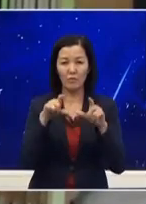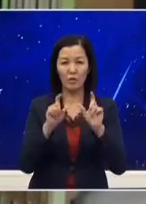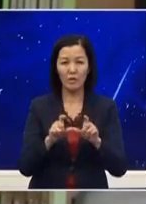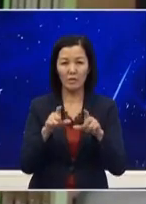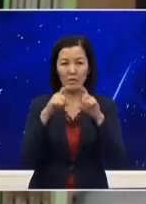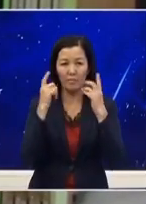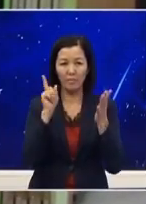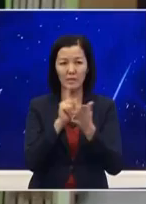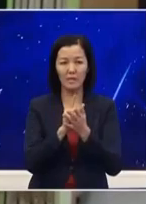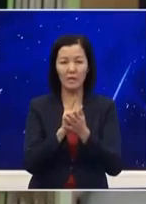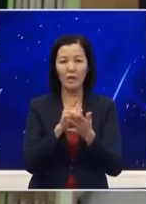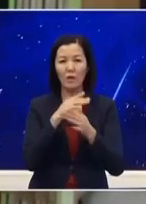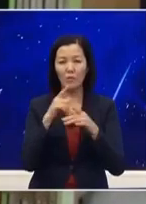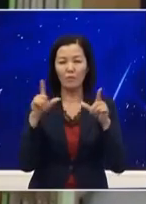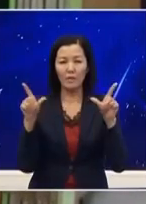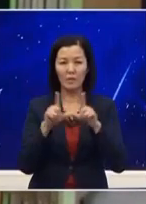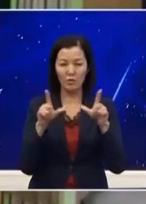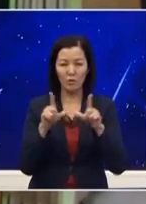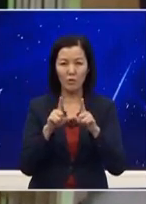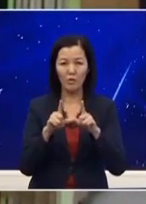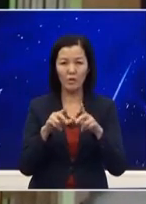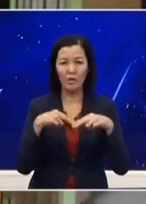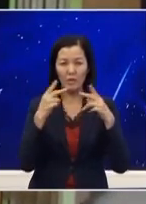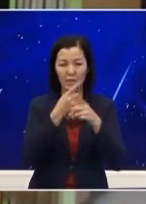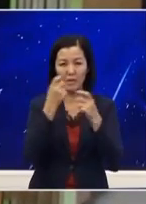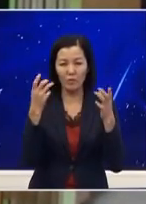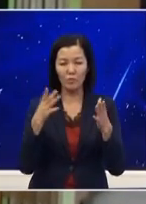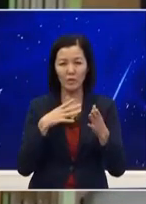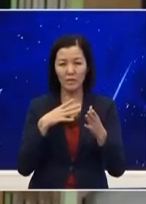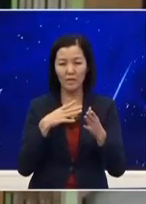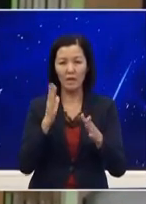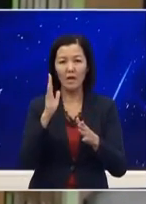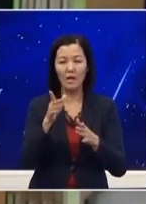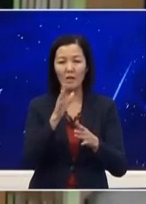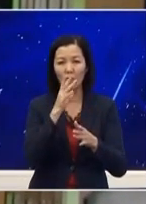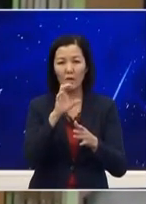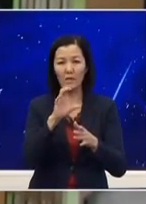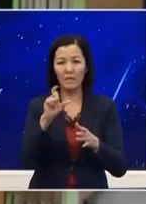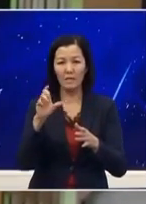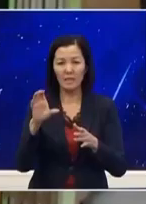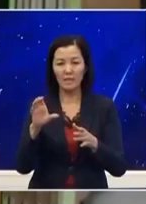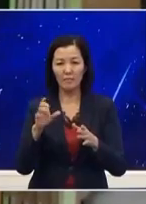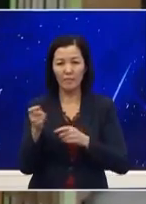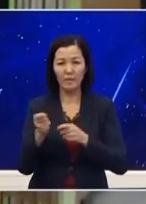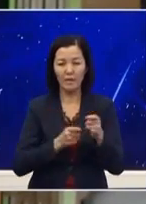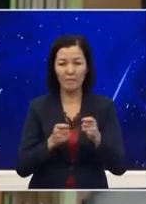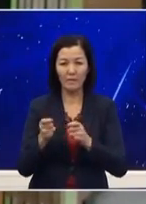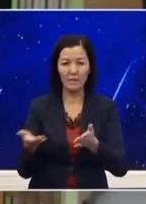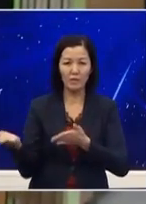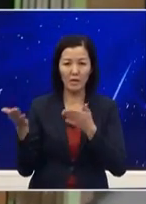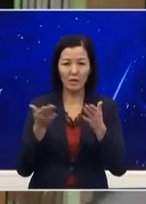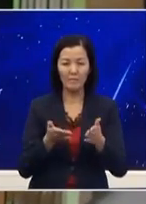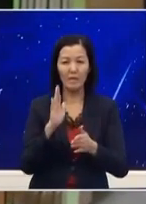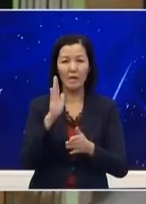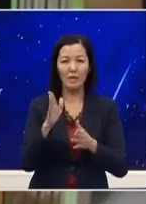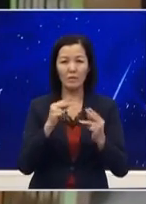Көптеген сауда үйлеріне ескертулер жасалды. Алдағы уақытта ол сауда үйлерін қалалық сес басқармасына шақырамыз. Оқсылармен ары қарайда